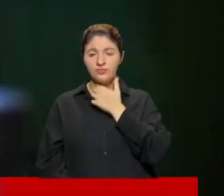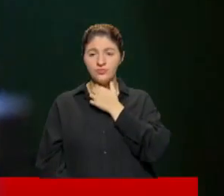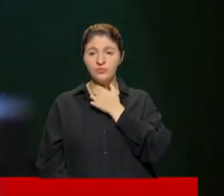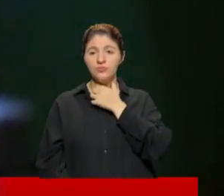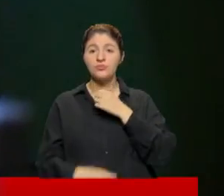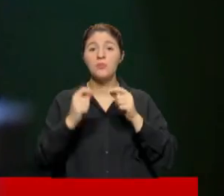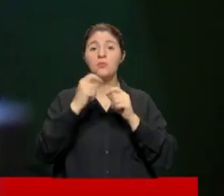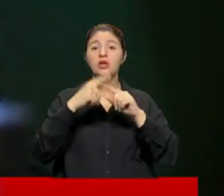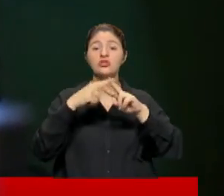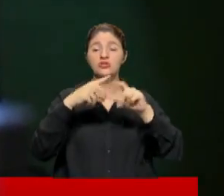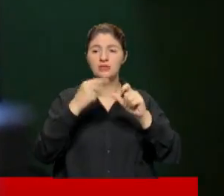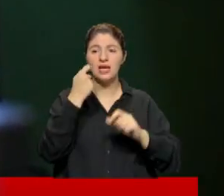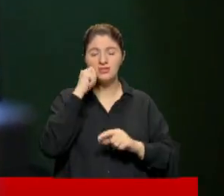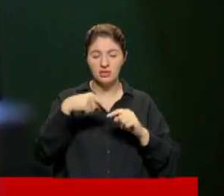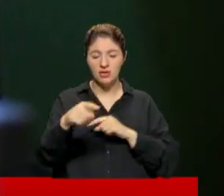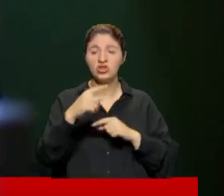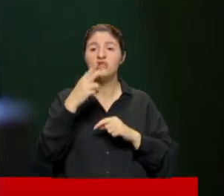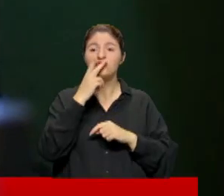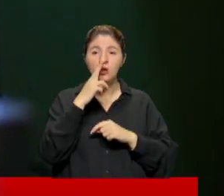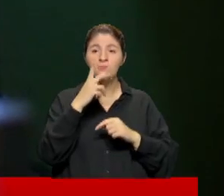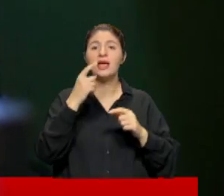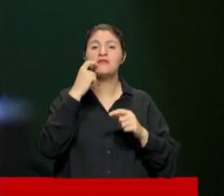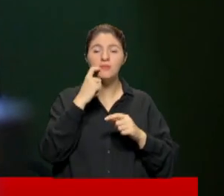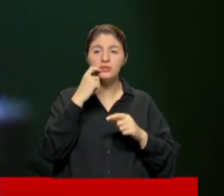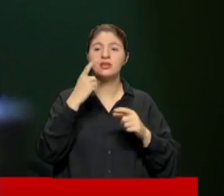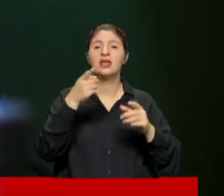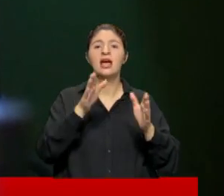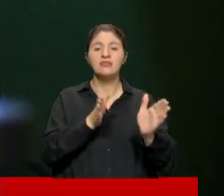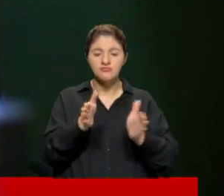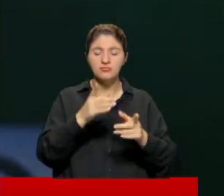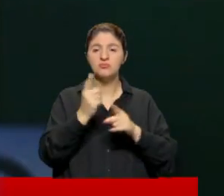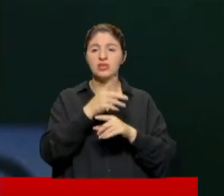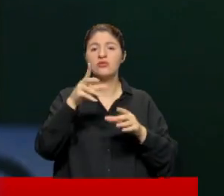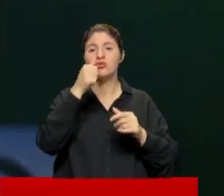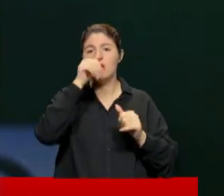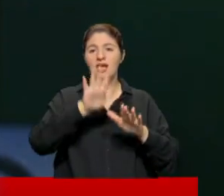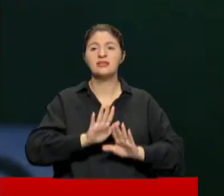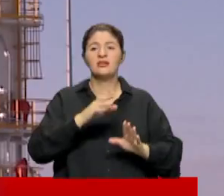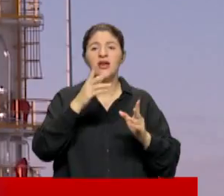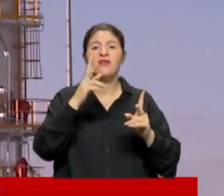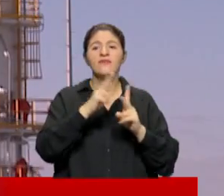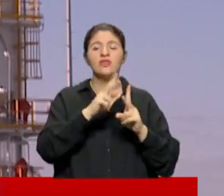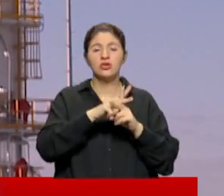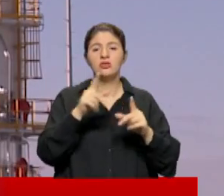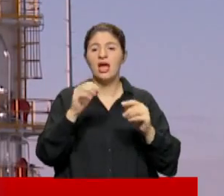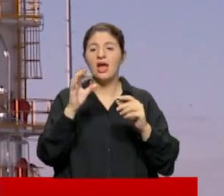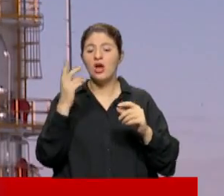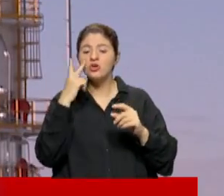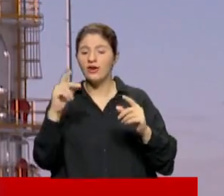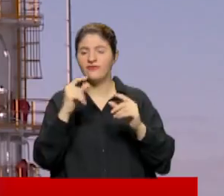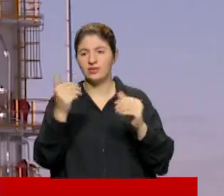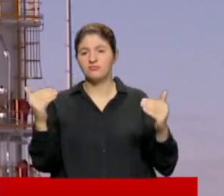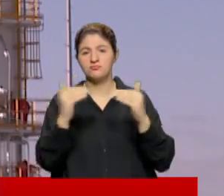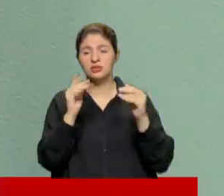Botaş 1 Ekim'den itibaren cam çimento demirçelik seramik gibi sektörlerin doğalgaz faturasını referans fiyatı endeksi bu Yoğun